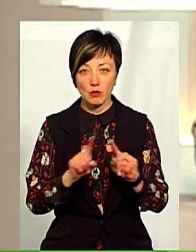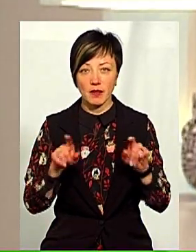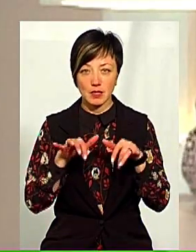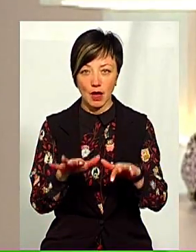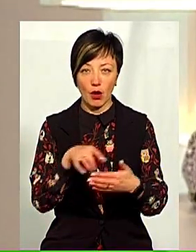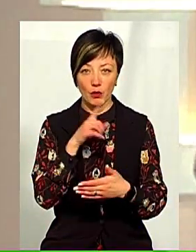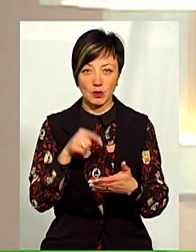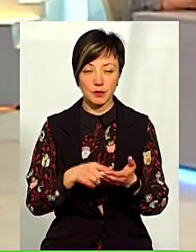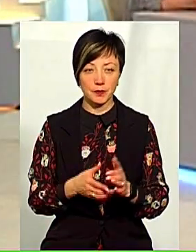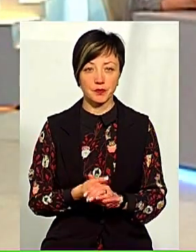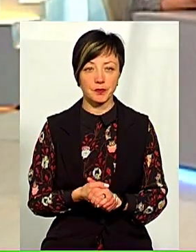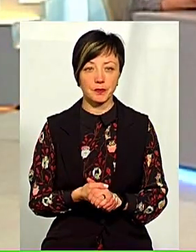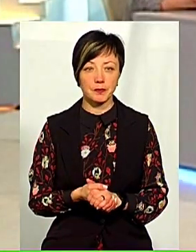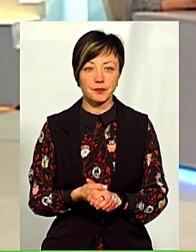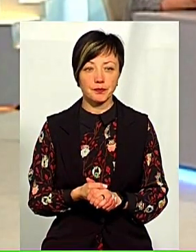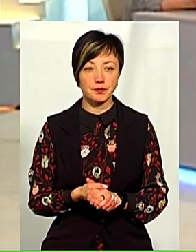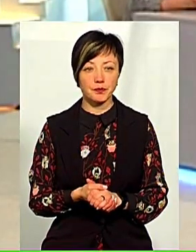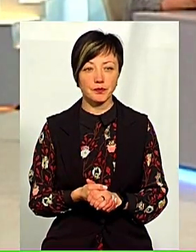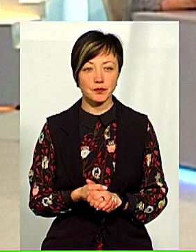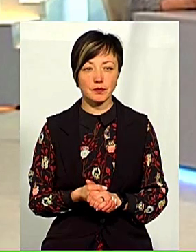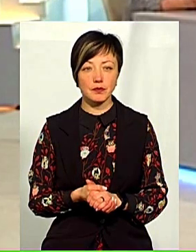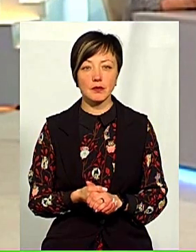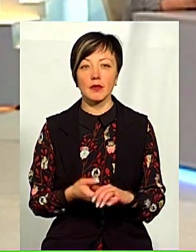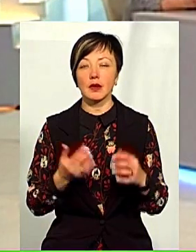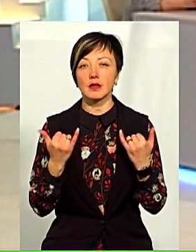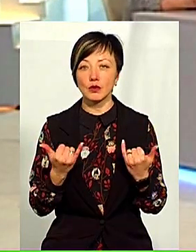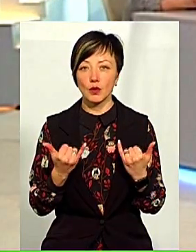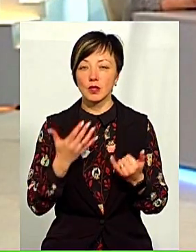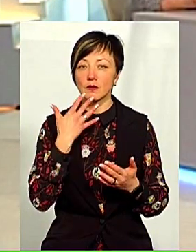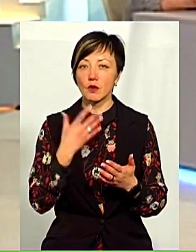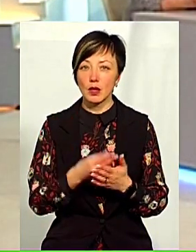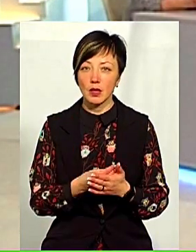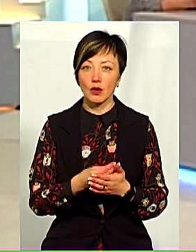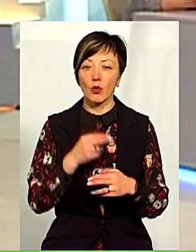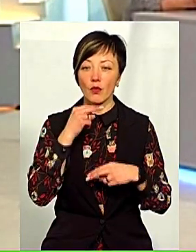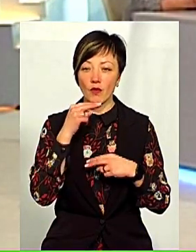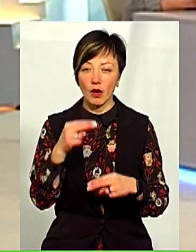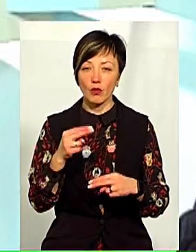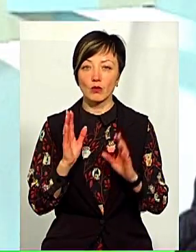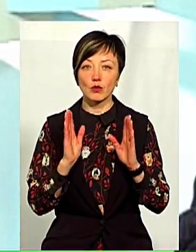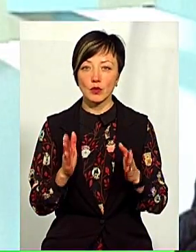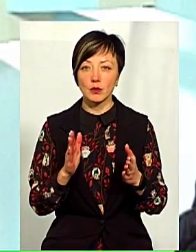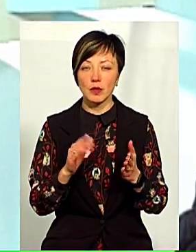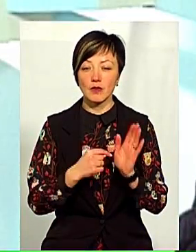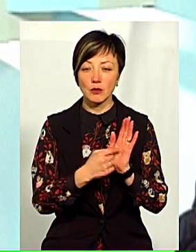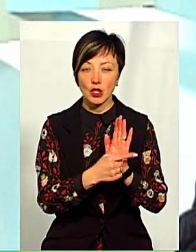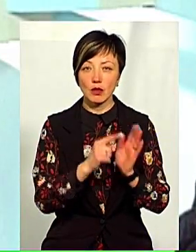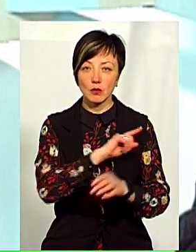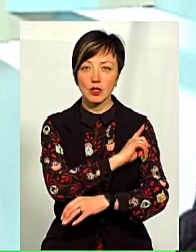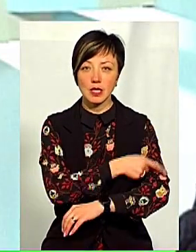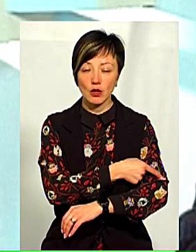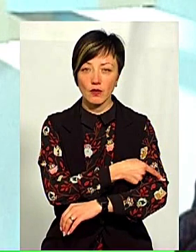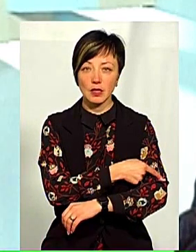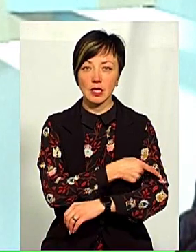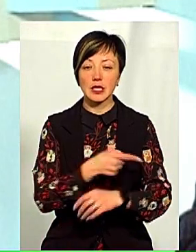заходи, які не проводилися? Ми на сьогодні свою увагу будемо відмічати і